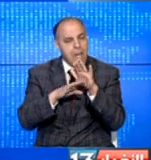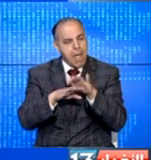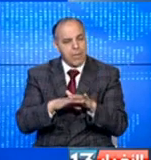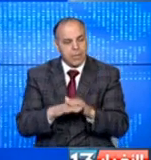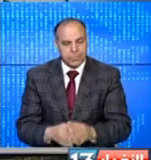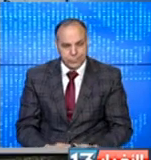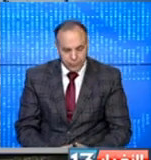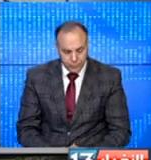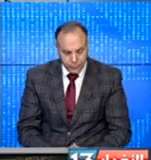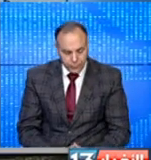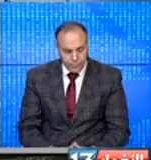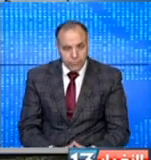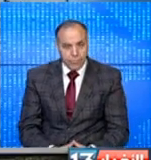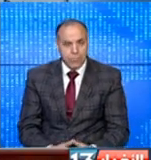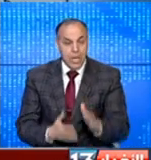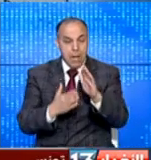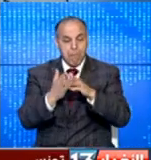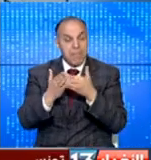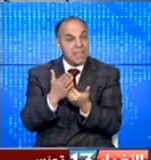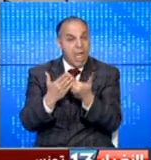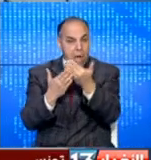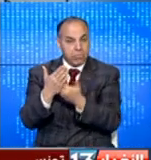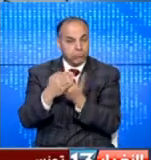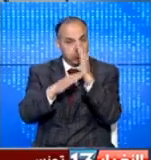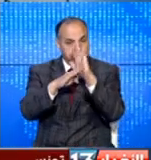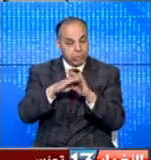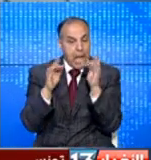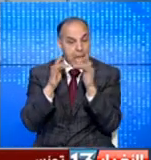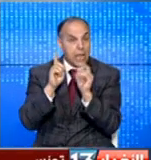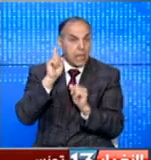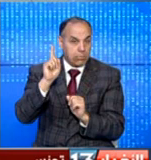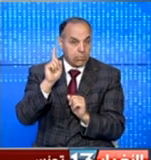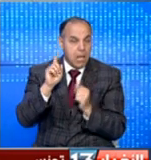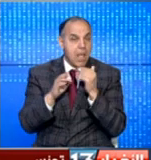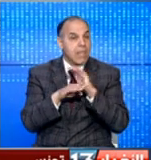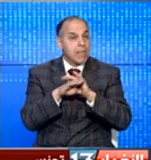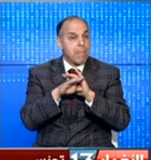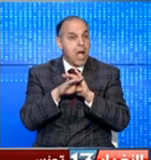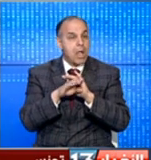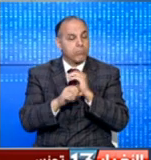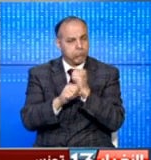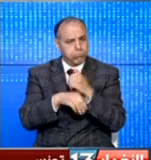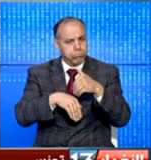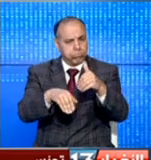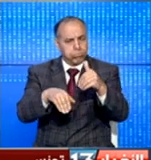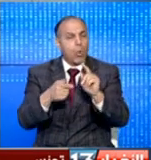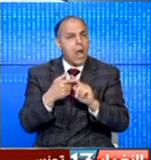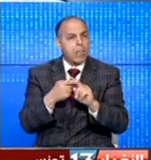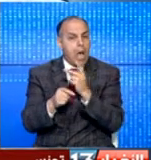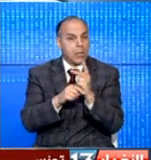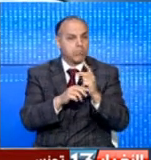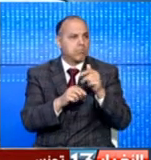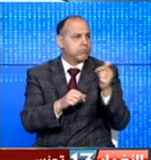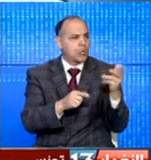آمن. ميثاق للاستعمال الآمن للإنترنت يتضمن أفضل الممارسات ويعدد